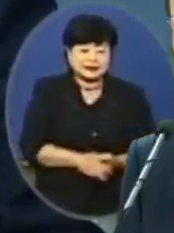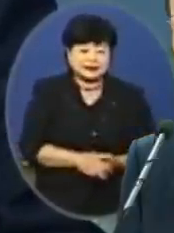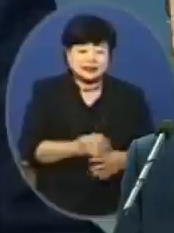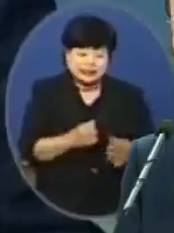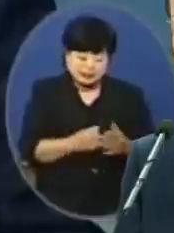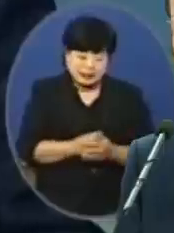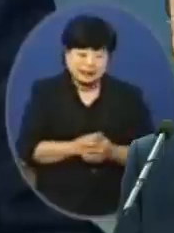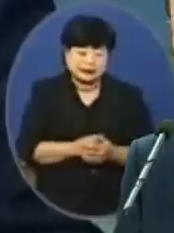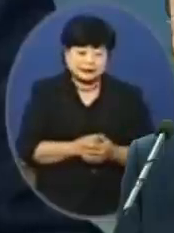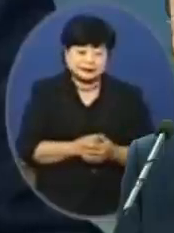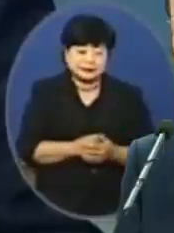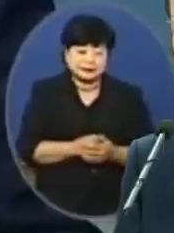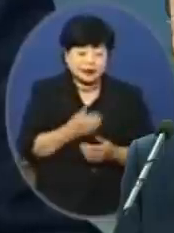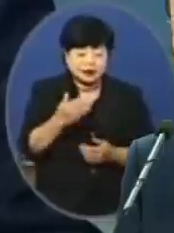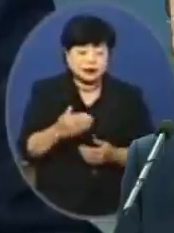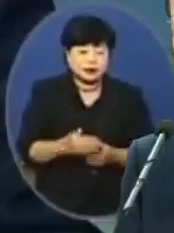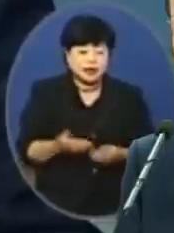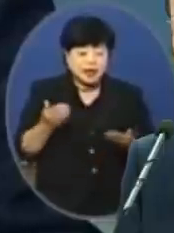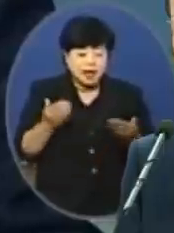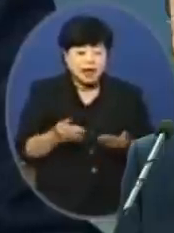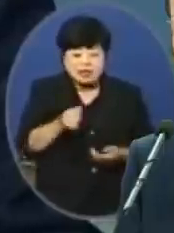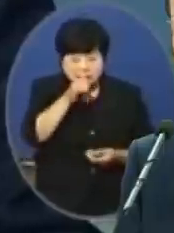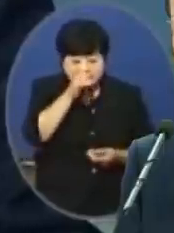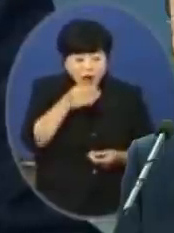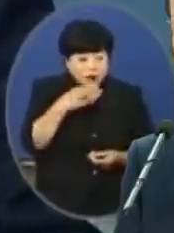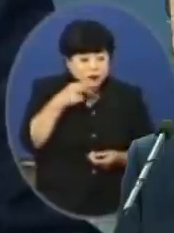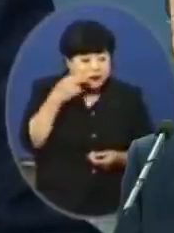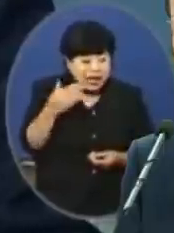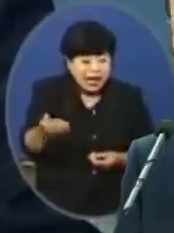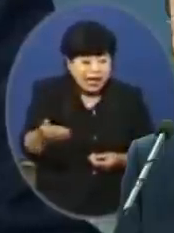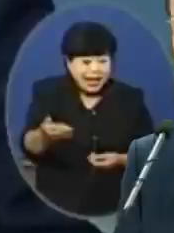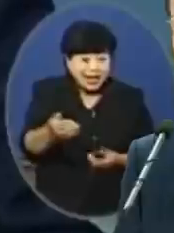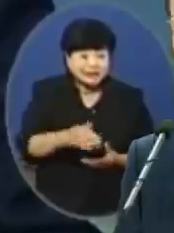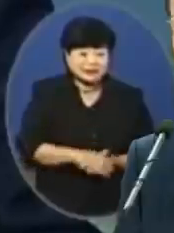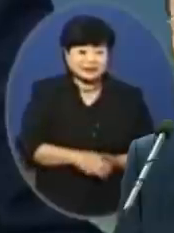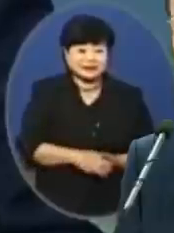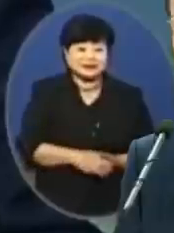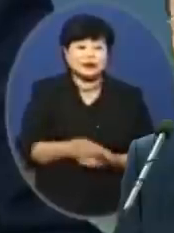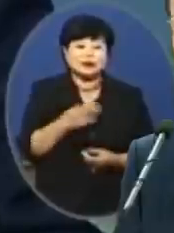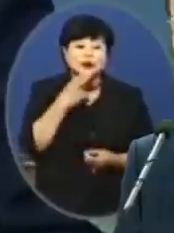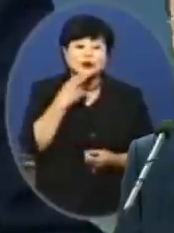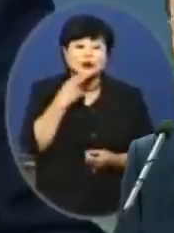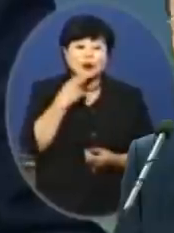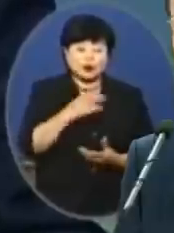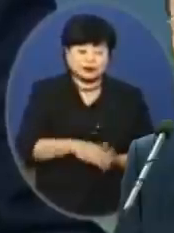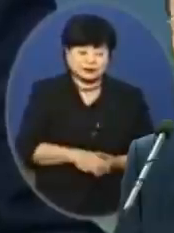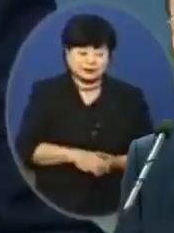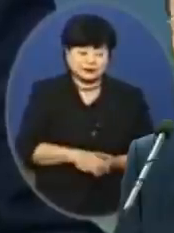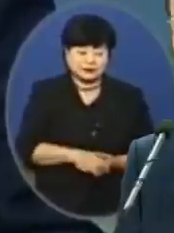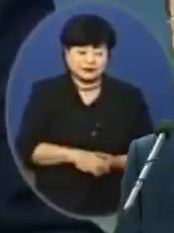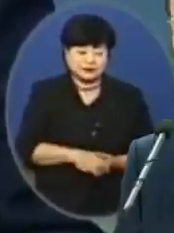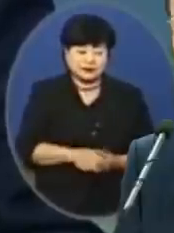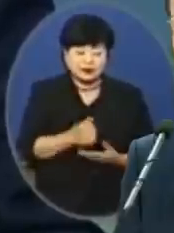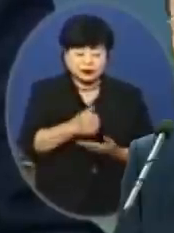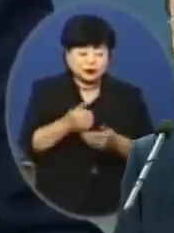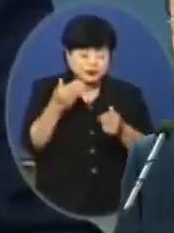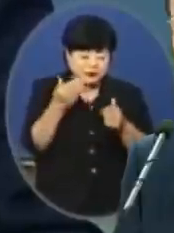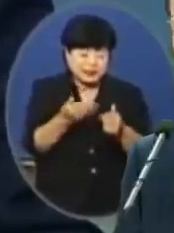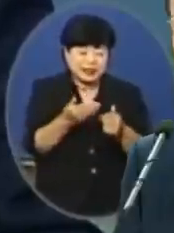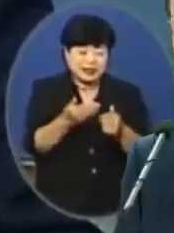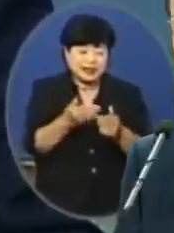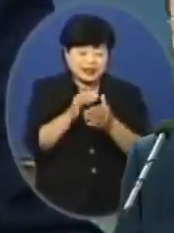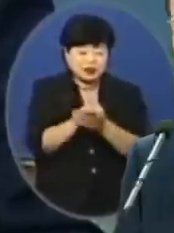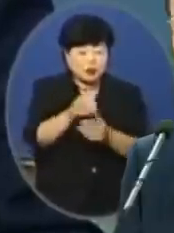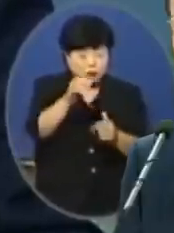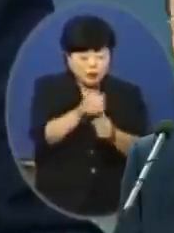그러므로 여러분의 할 일이 있습니까? 없습니까? 없지요. 그래서 주님께